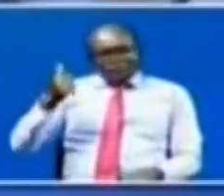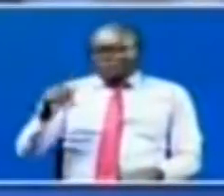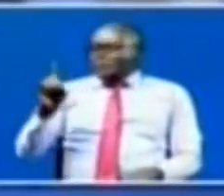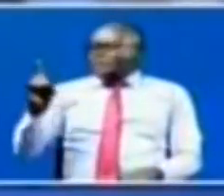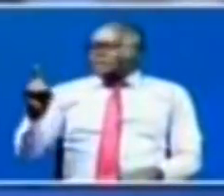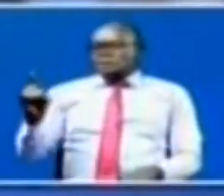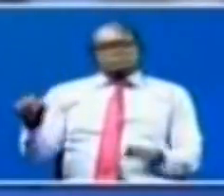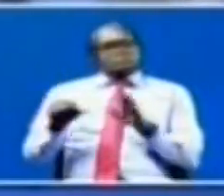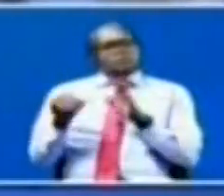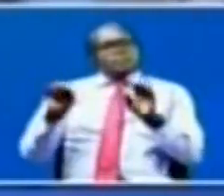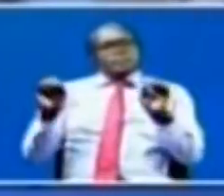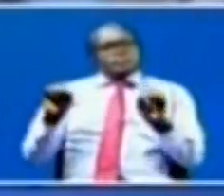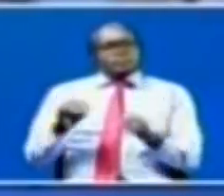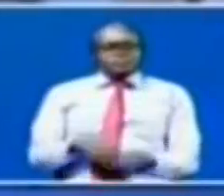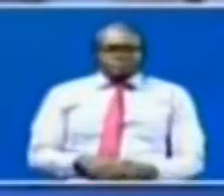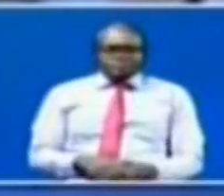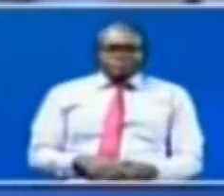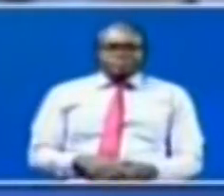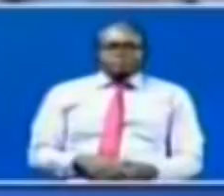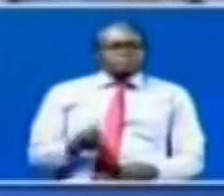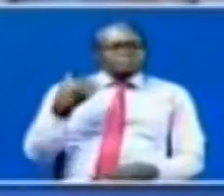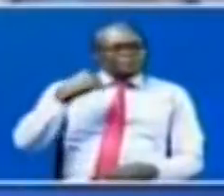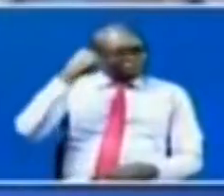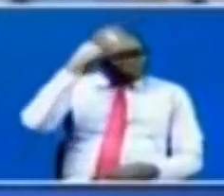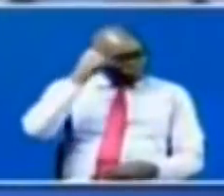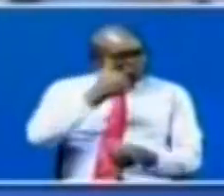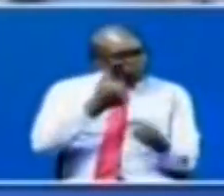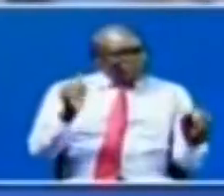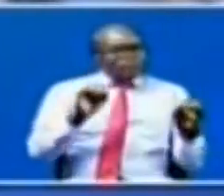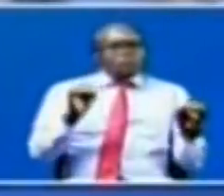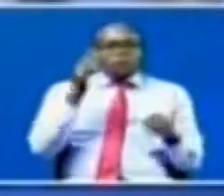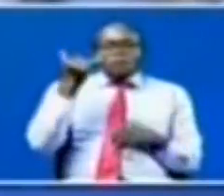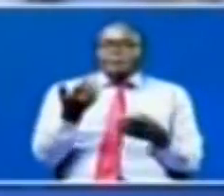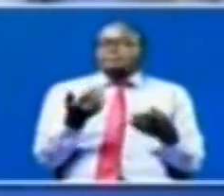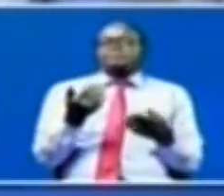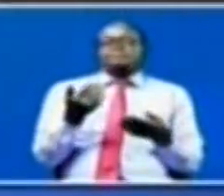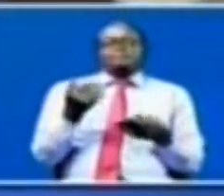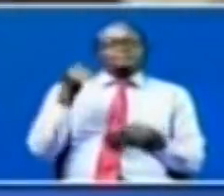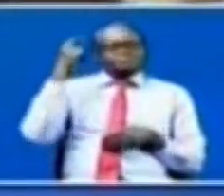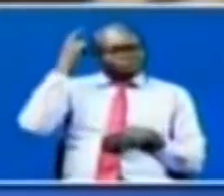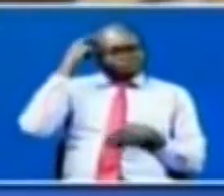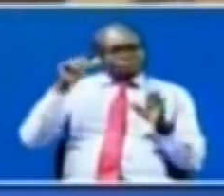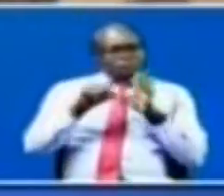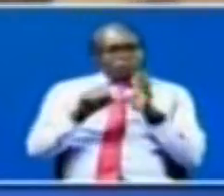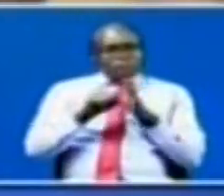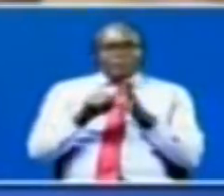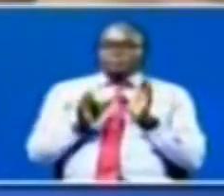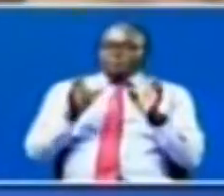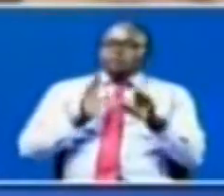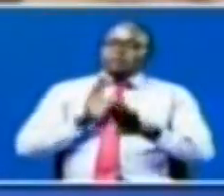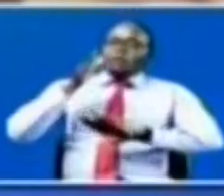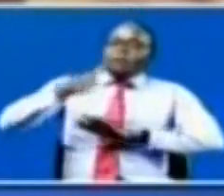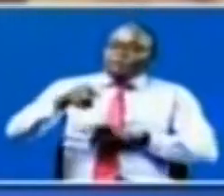mbaya? Mi shule siku anashika sababu ujue sasa mwili uko mbaya pia. Yeah. When pushed further,